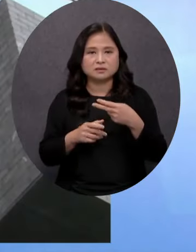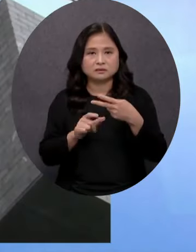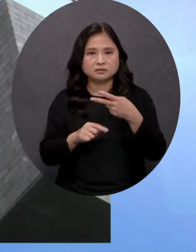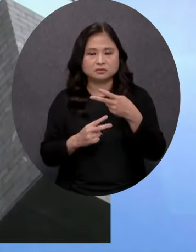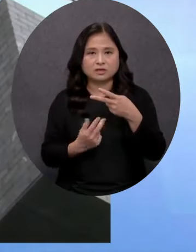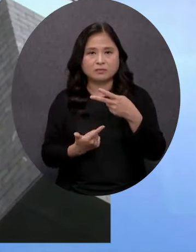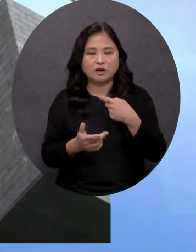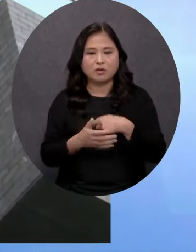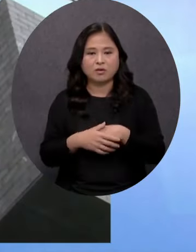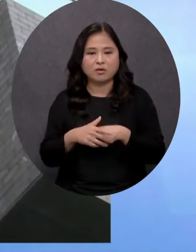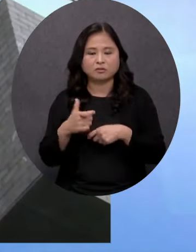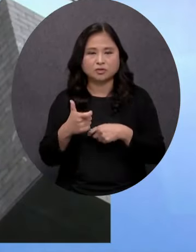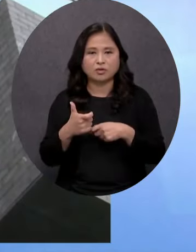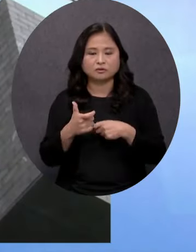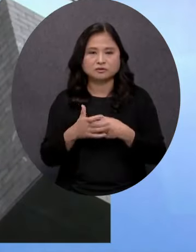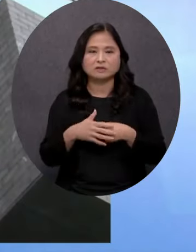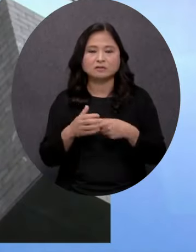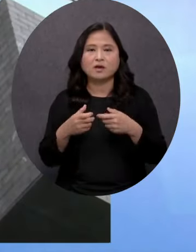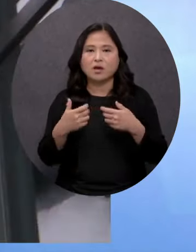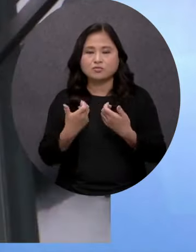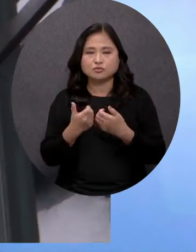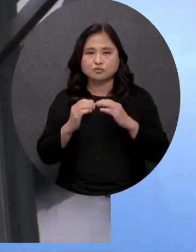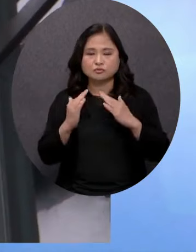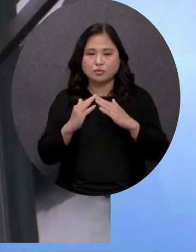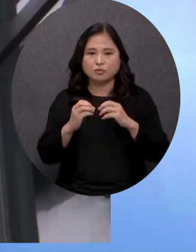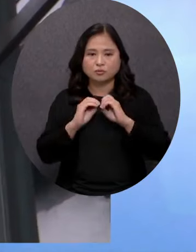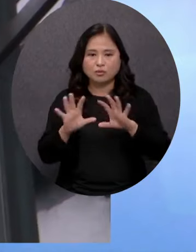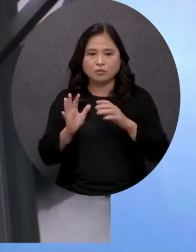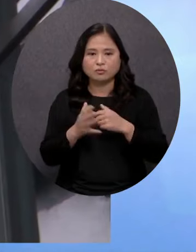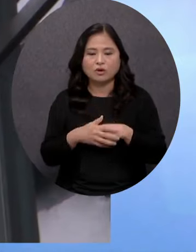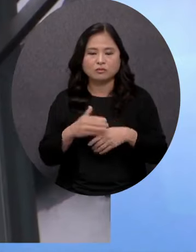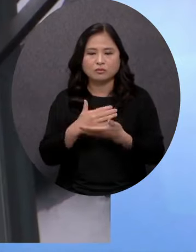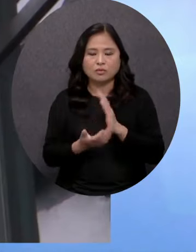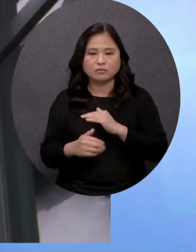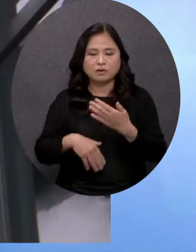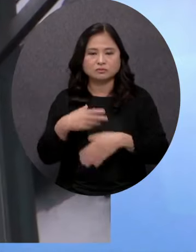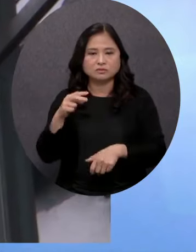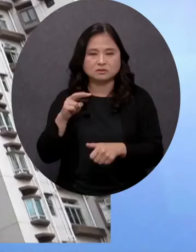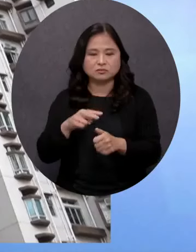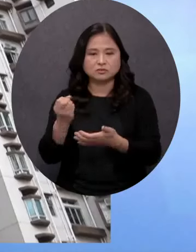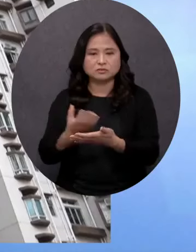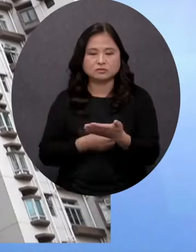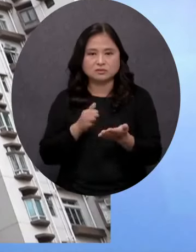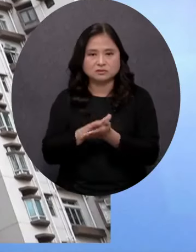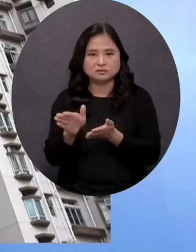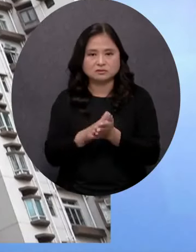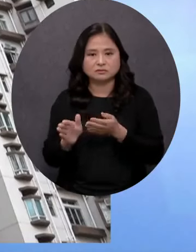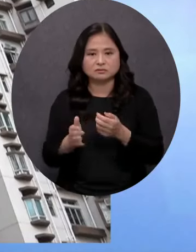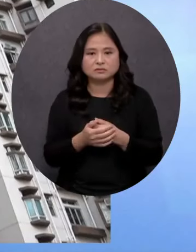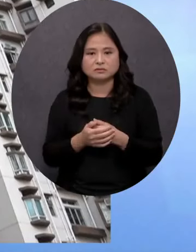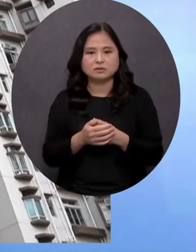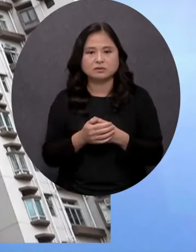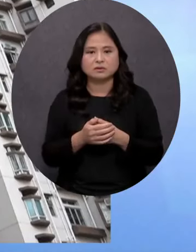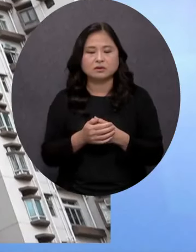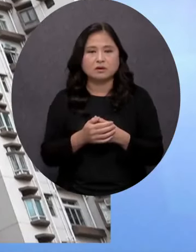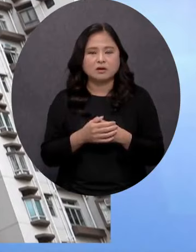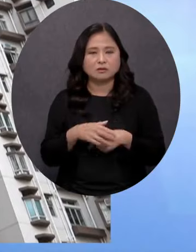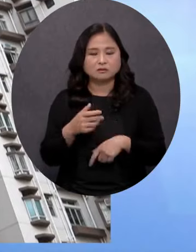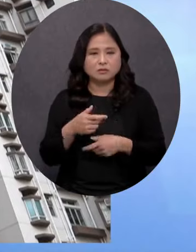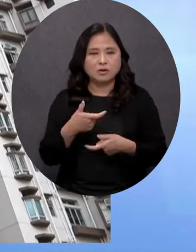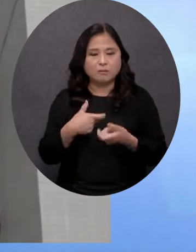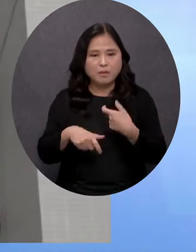2月28日嘅財政上宣布撤銷所有樓市需求管理措施之後咧，我哋見到咧就嗰個成交量